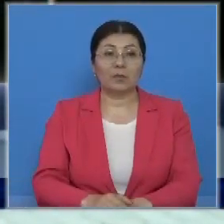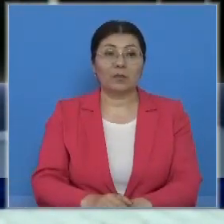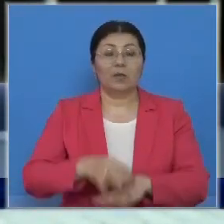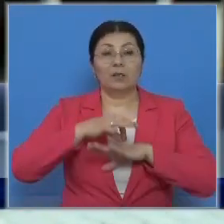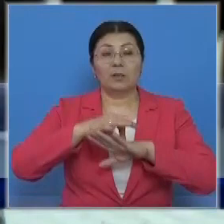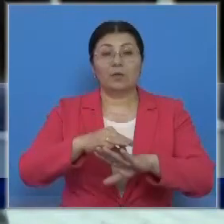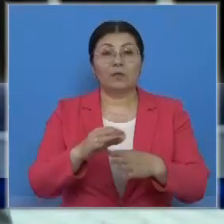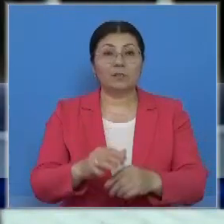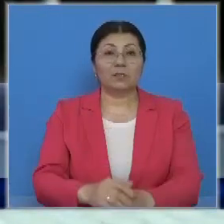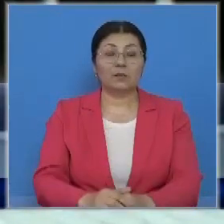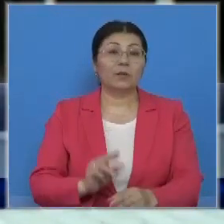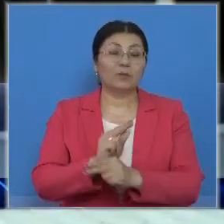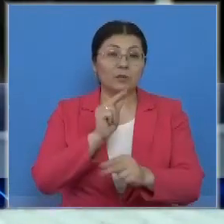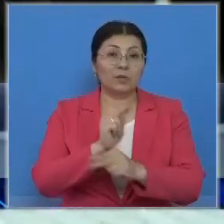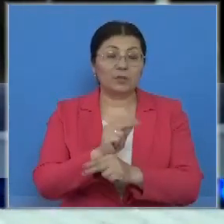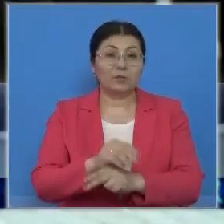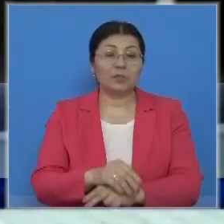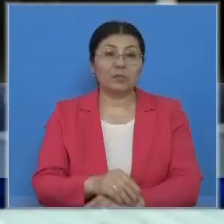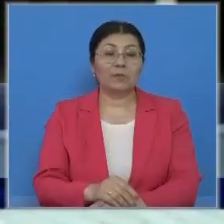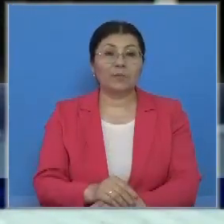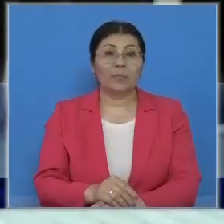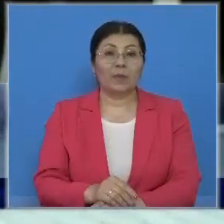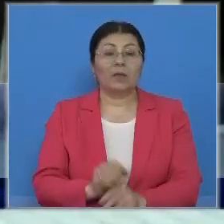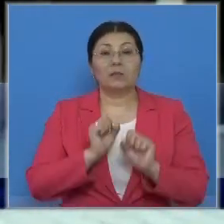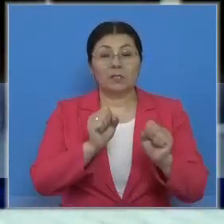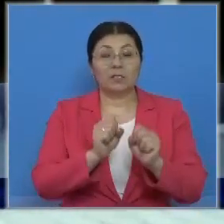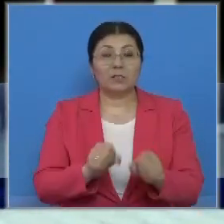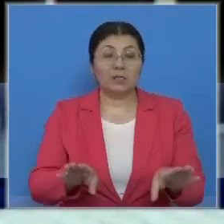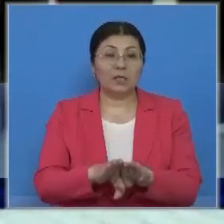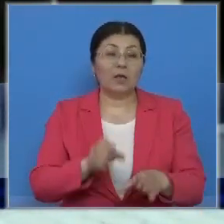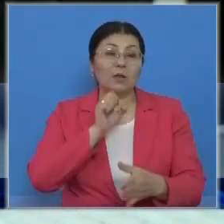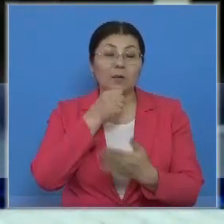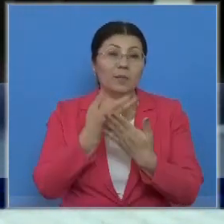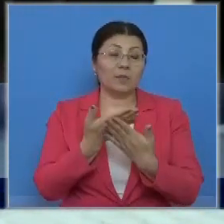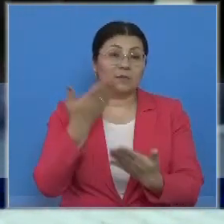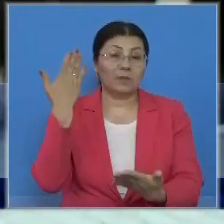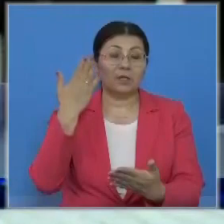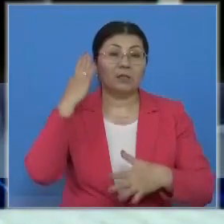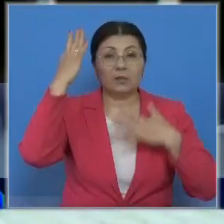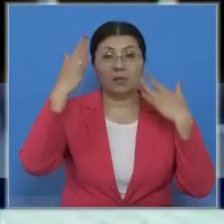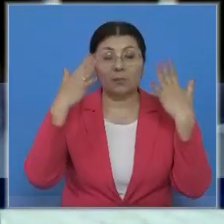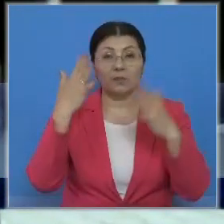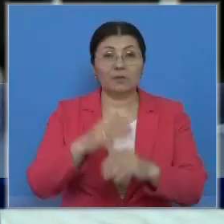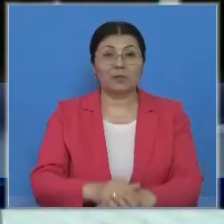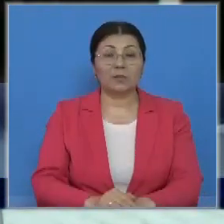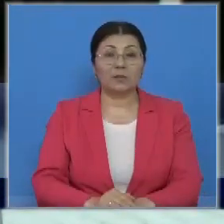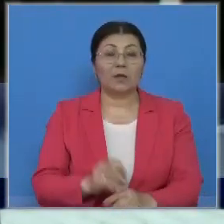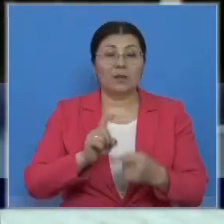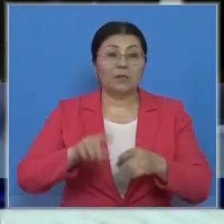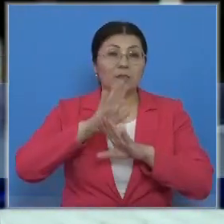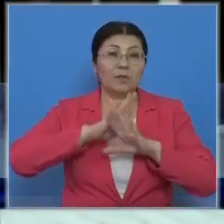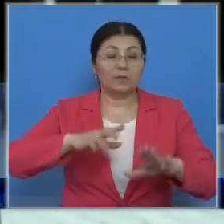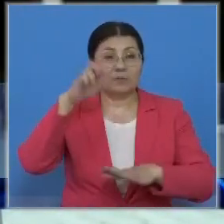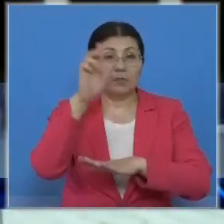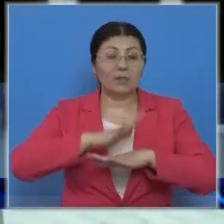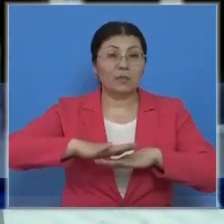довести, как мечтали наши предки, наши деды, о нашей независимости. И независимость каждой страны,